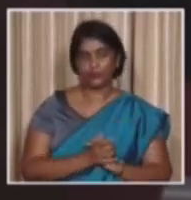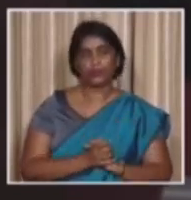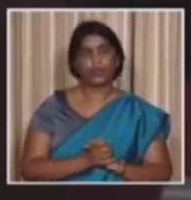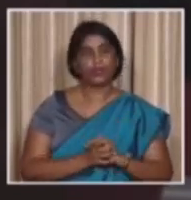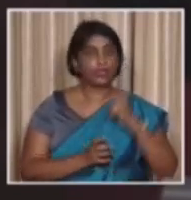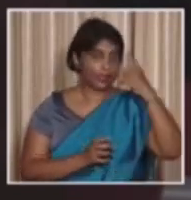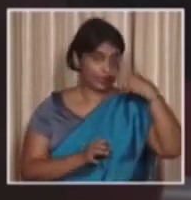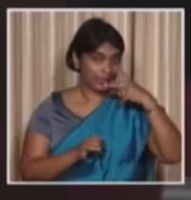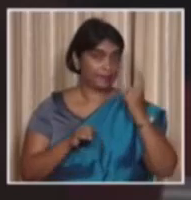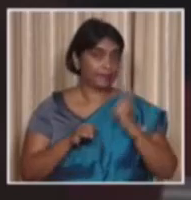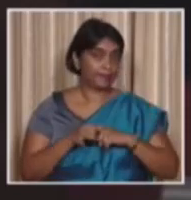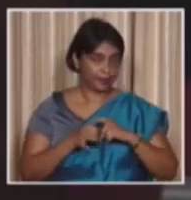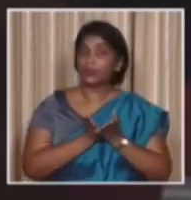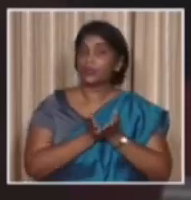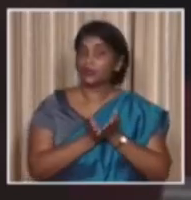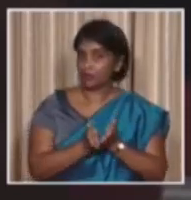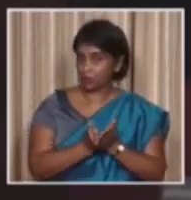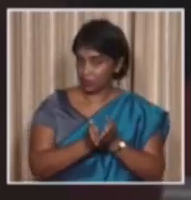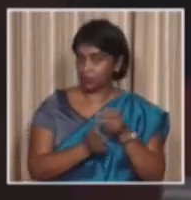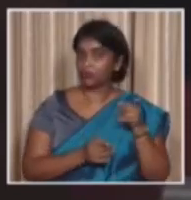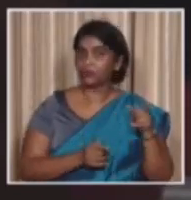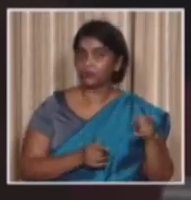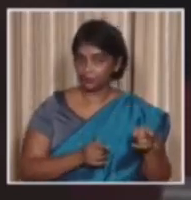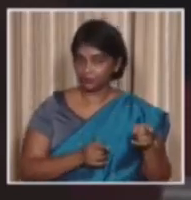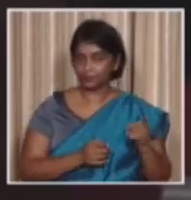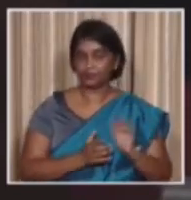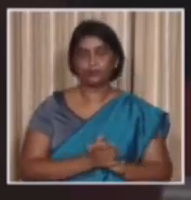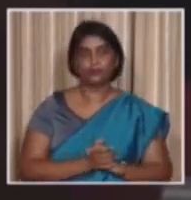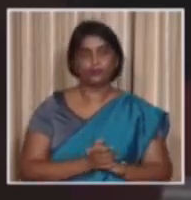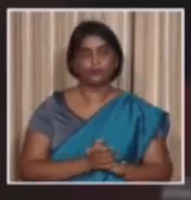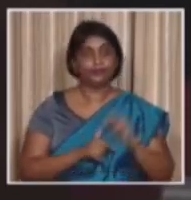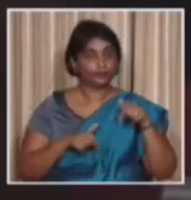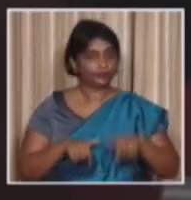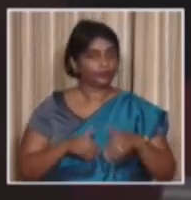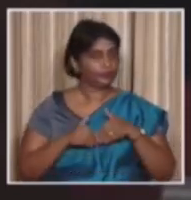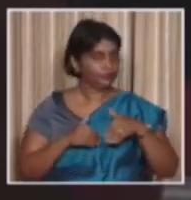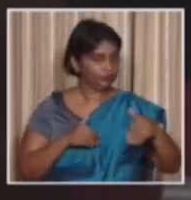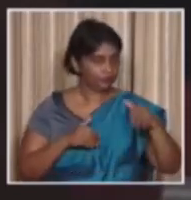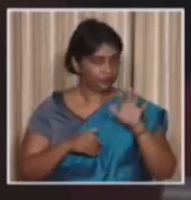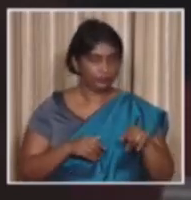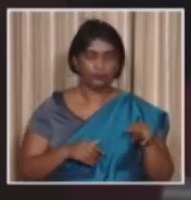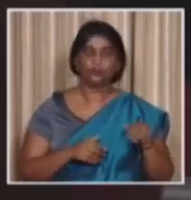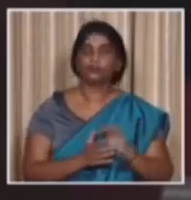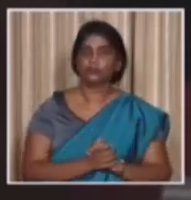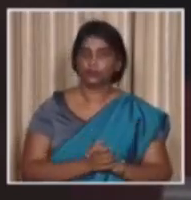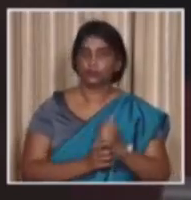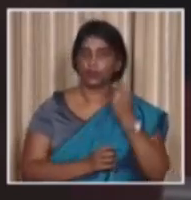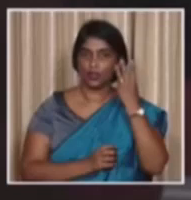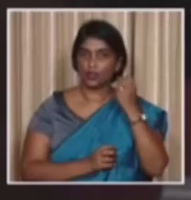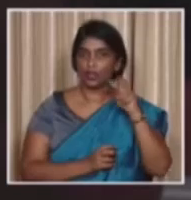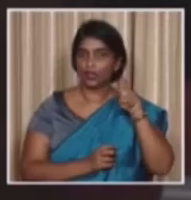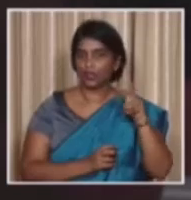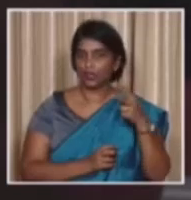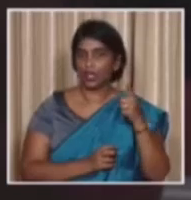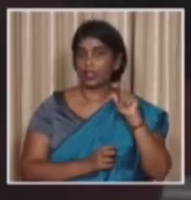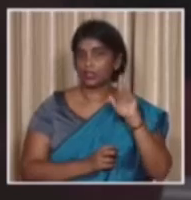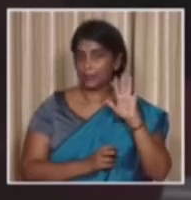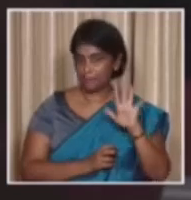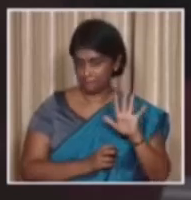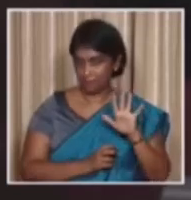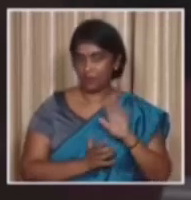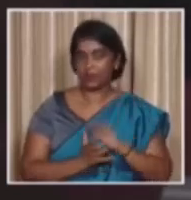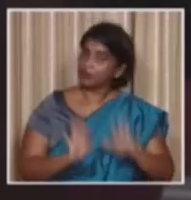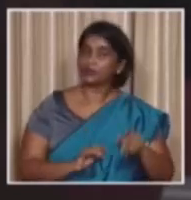பல நாட் மீன்பிடி படகுகளில் இன்றளவில் 3075 படகுகளுக்கு செய்மதி தொழில்நுட்ப